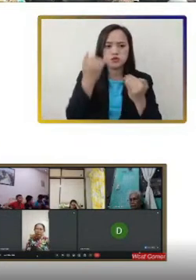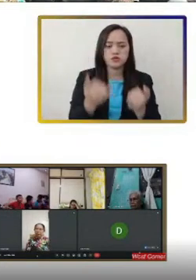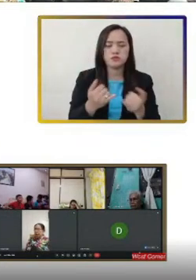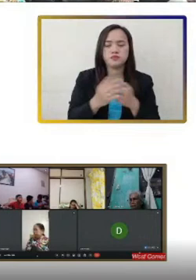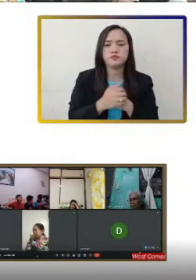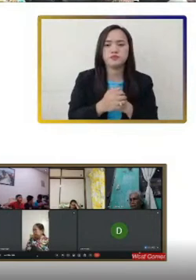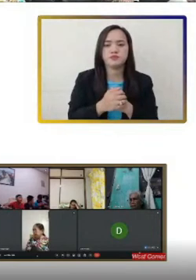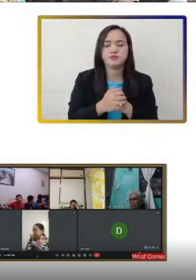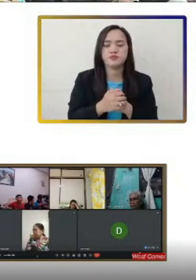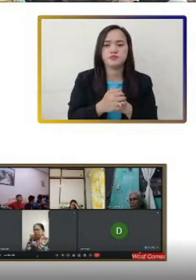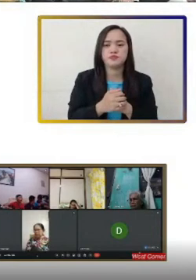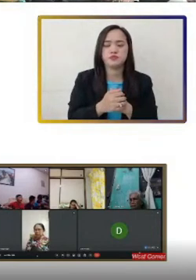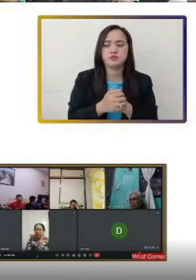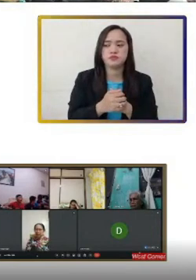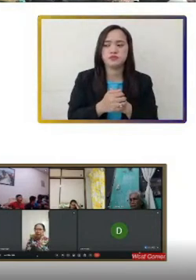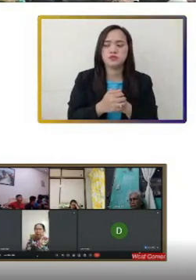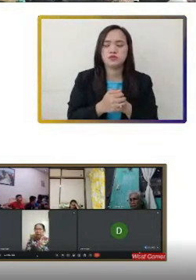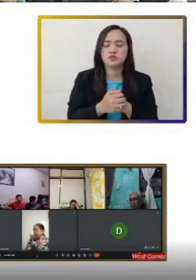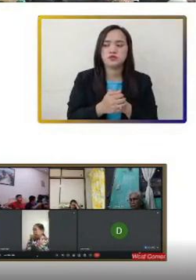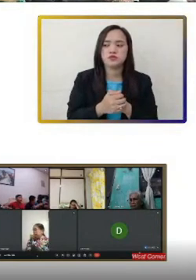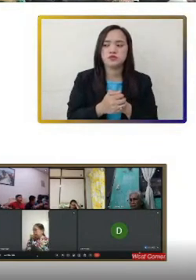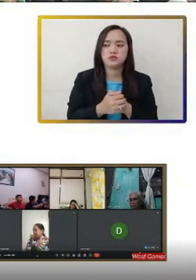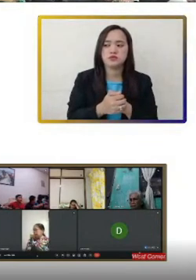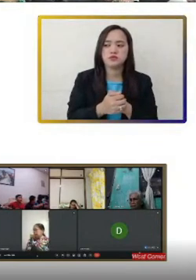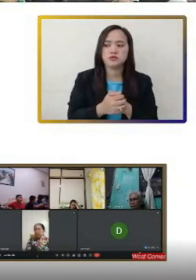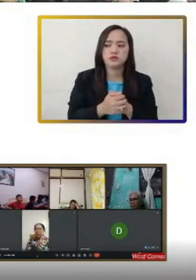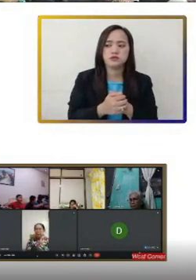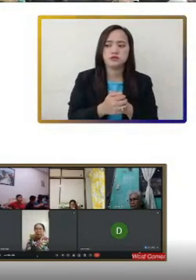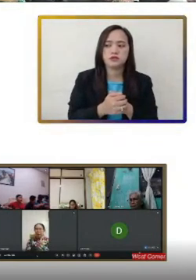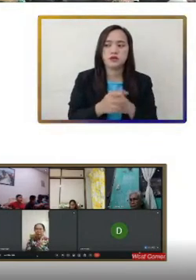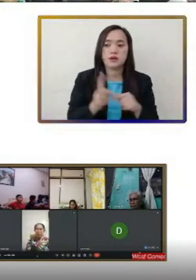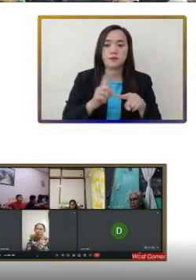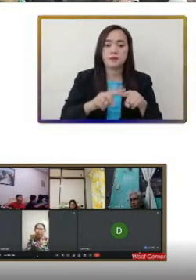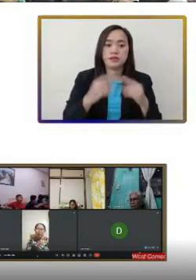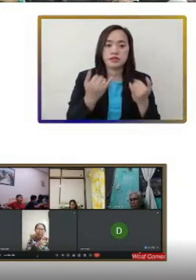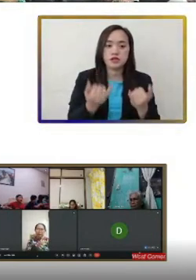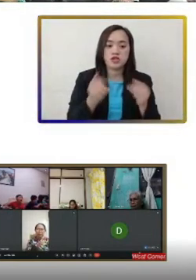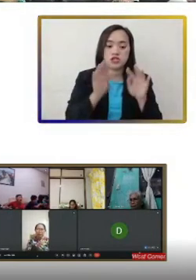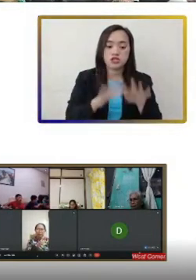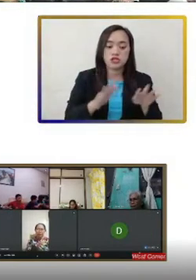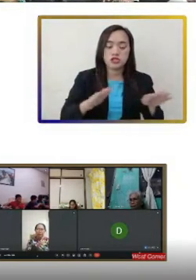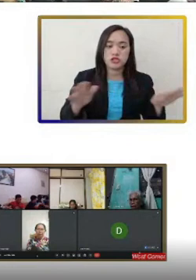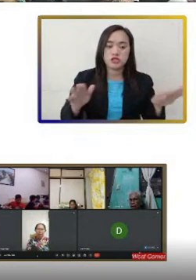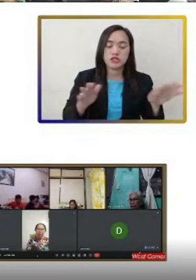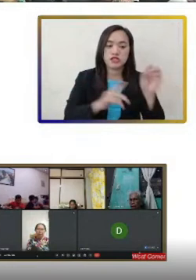mga bata na ito, na mga maliliit, mga kapatid, pag na simula sa pagkabata